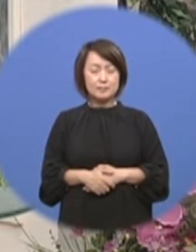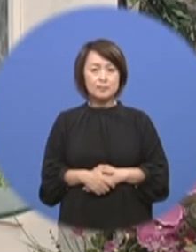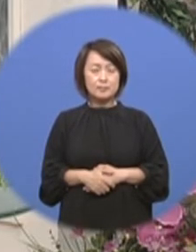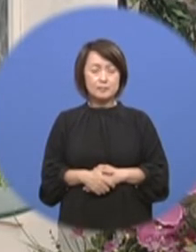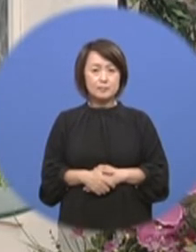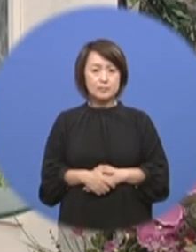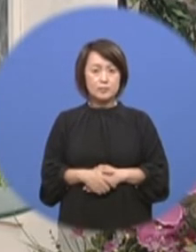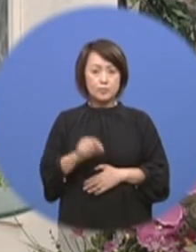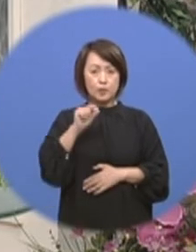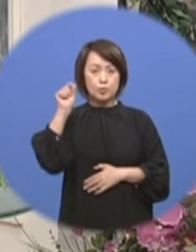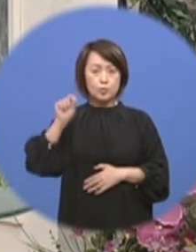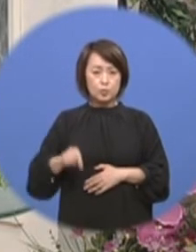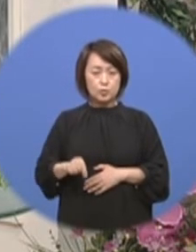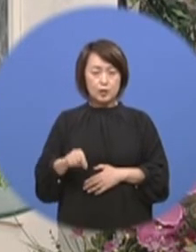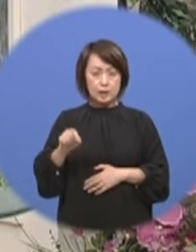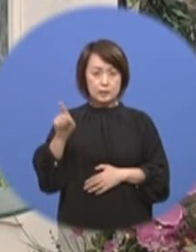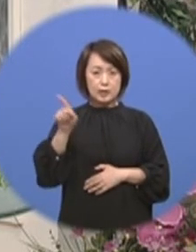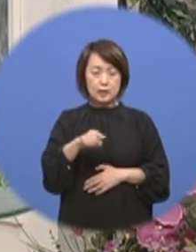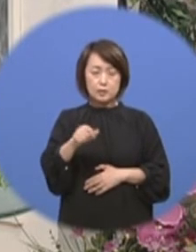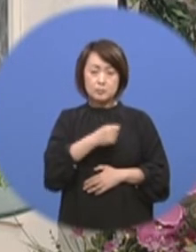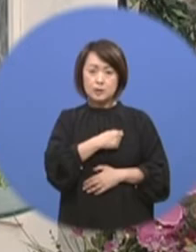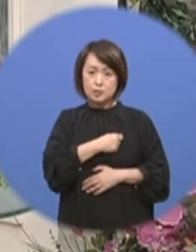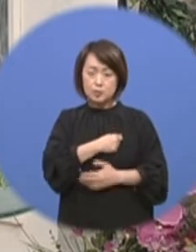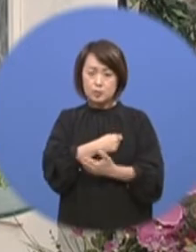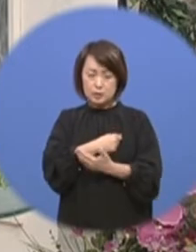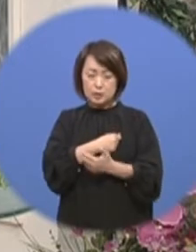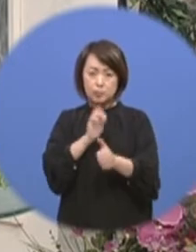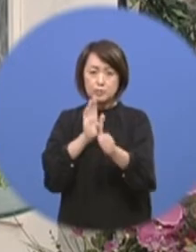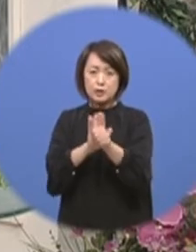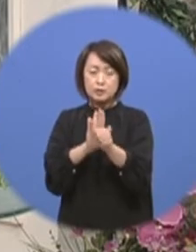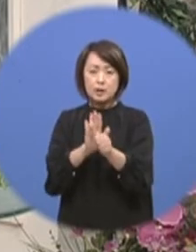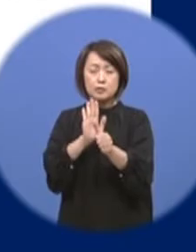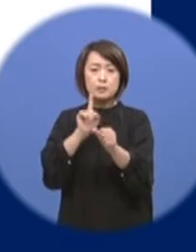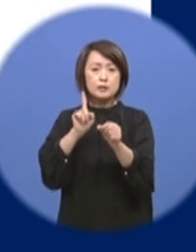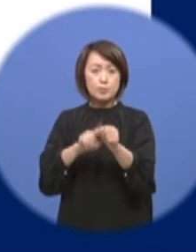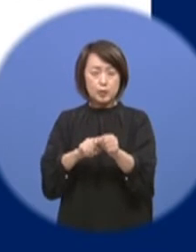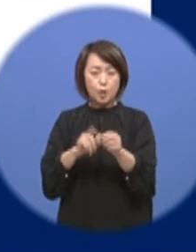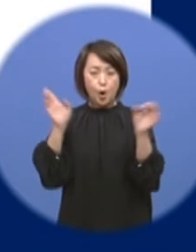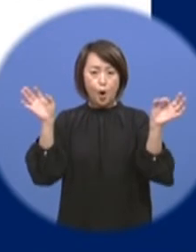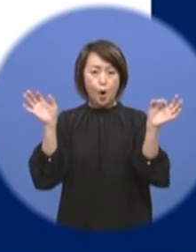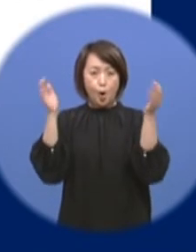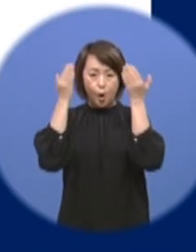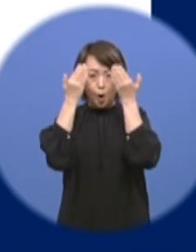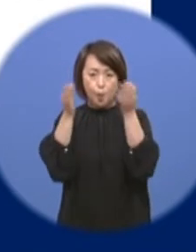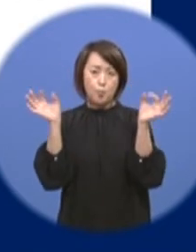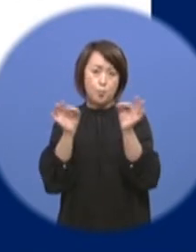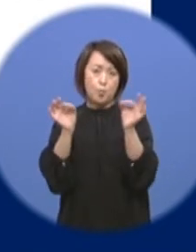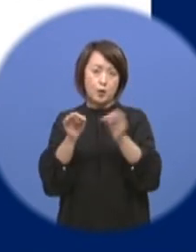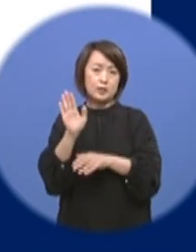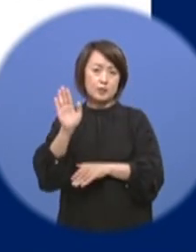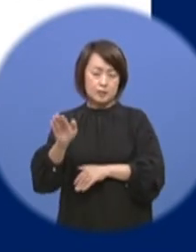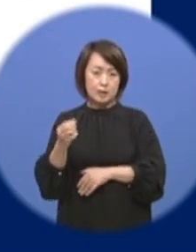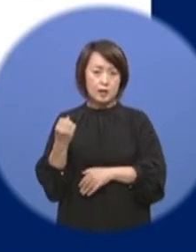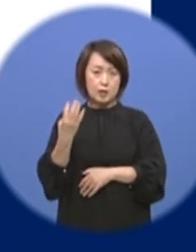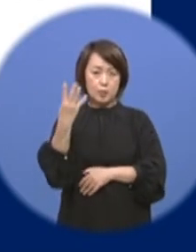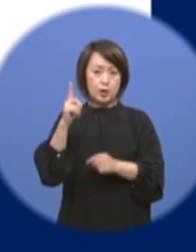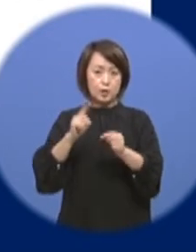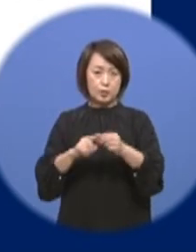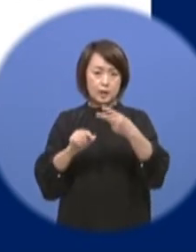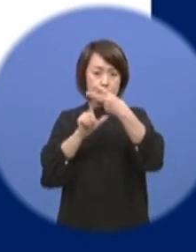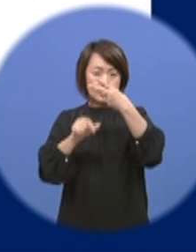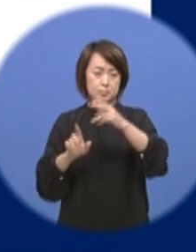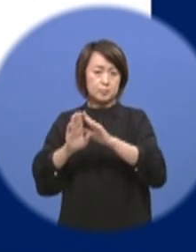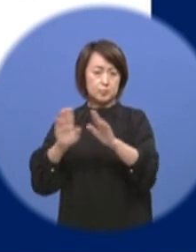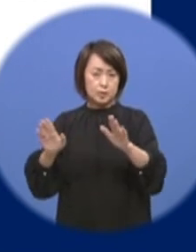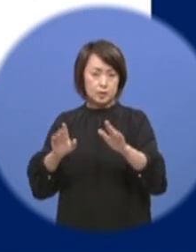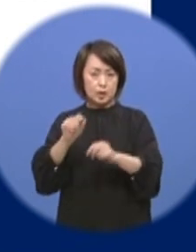最後にウクライナ人道危機義援金募集のお知らせですデイは4年2月に始まっ